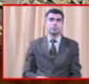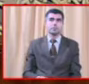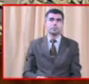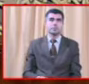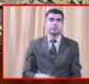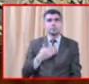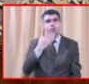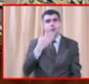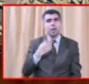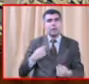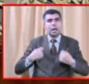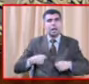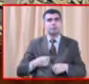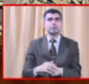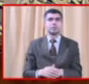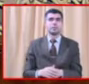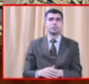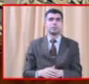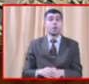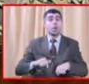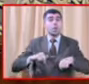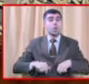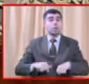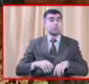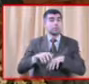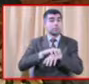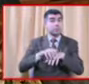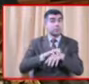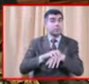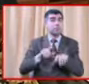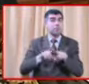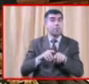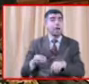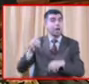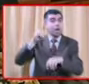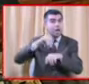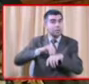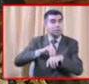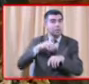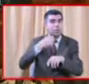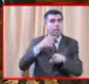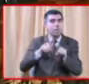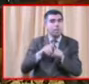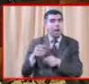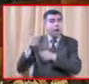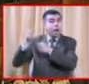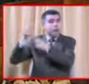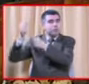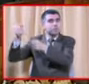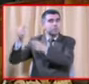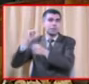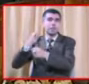شكرا السيد الرئيس. السيد الوزير، بدورنا في الفريق الاستقلالي بغينا نوجهوا التعازي ديالنا لاسر